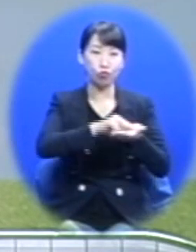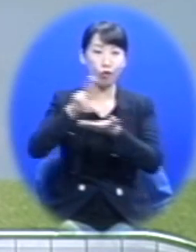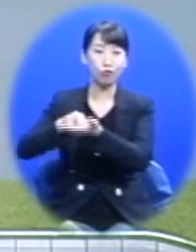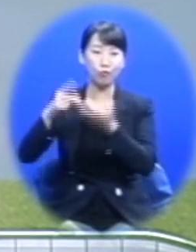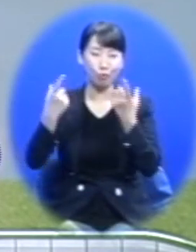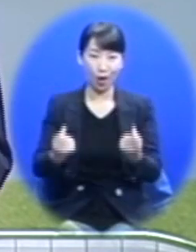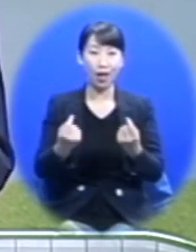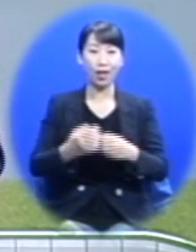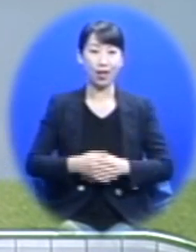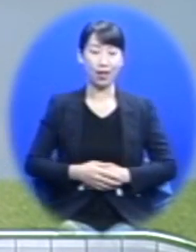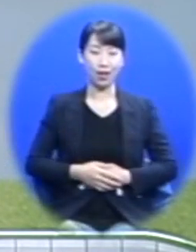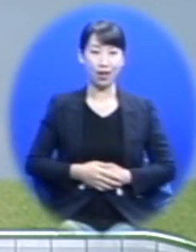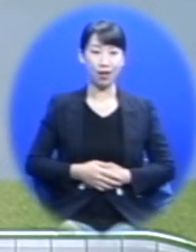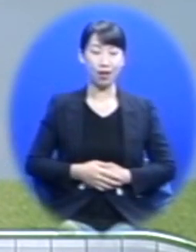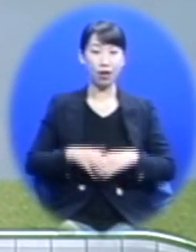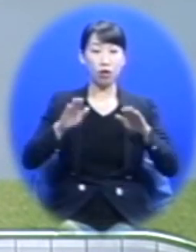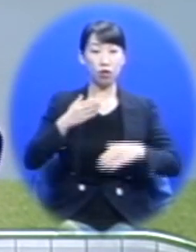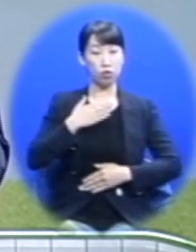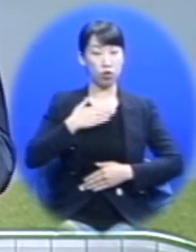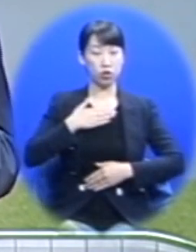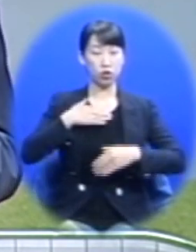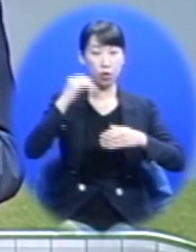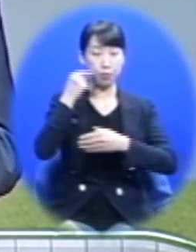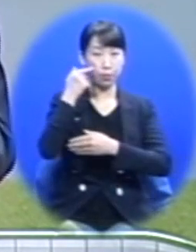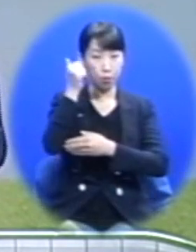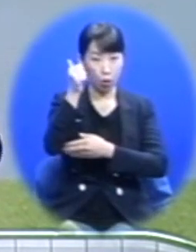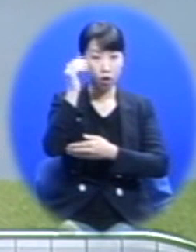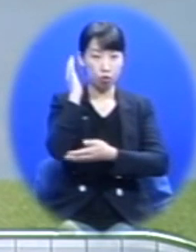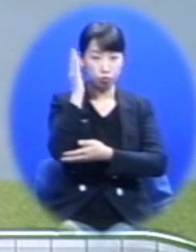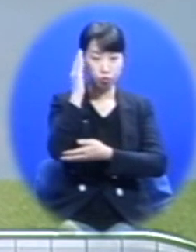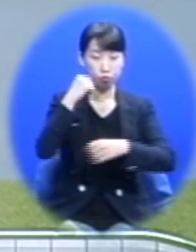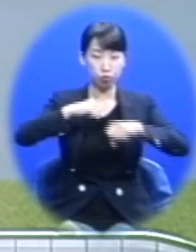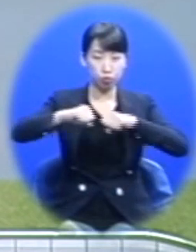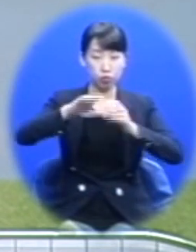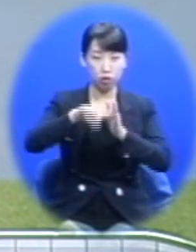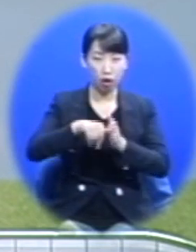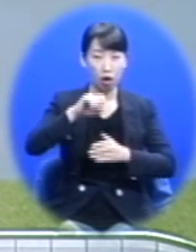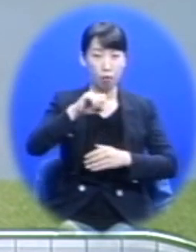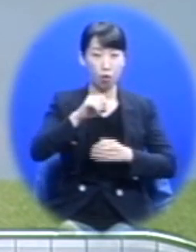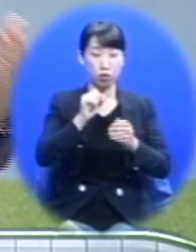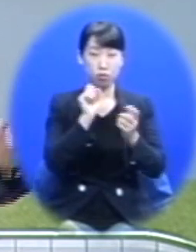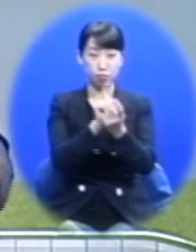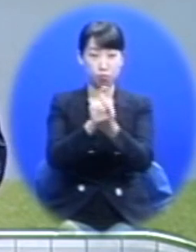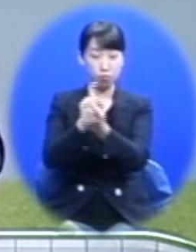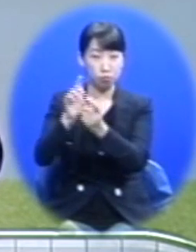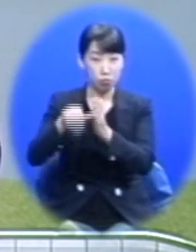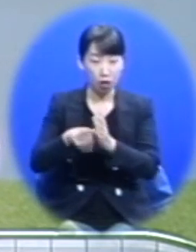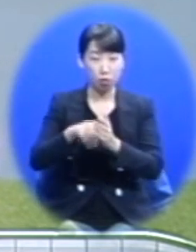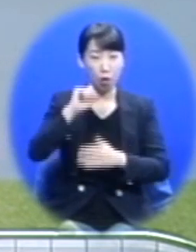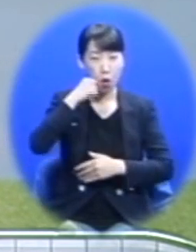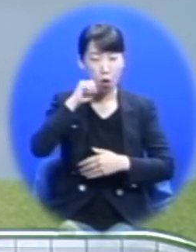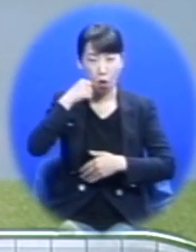목회하면서 우리 교우들이 이런저런 어려운 일들을 겪으시는 소식을 듣습니다. 사랑하는 사람과